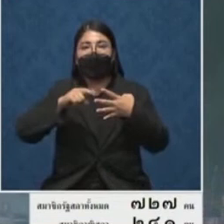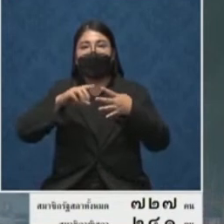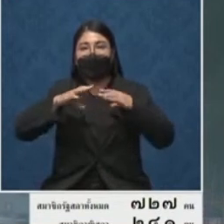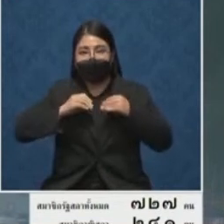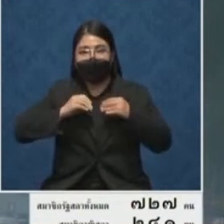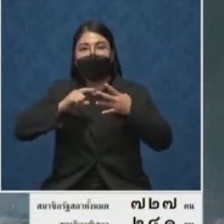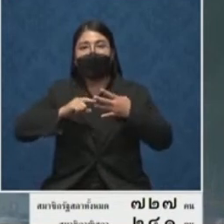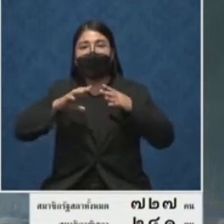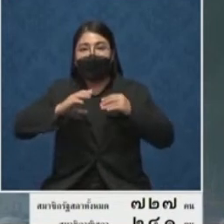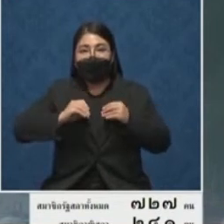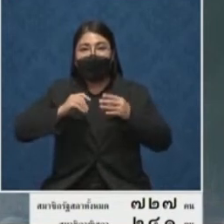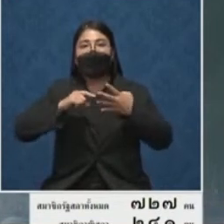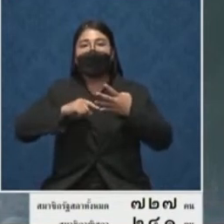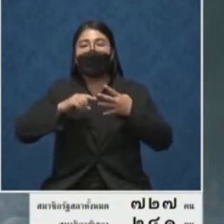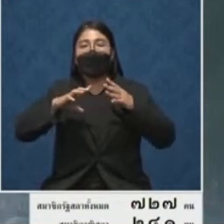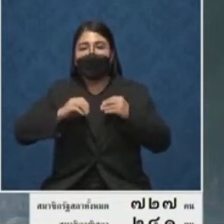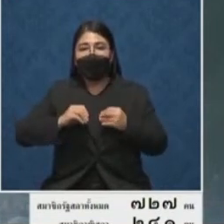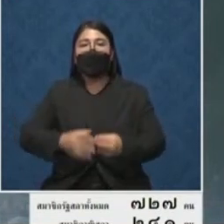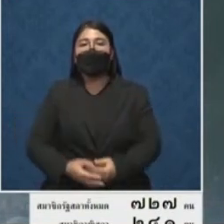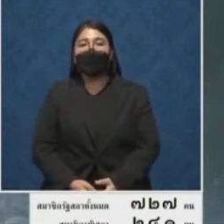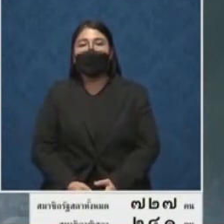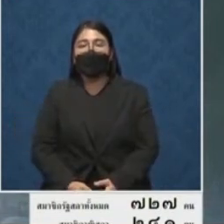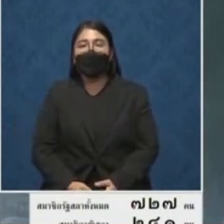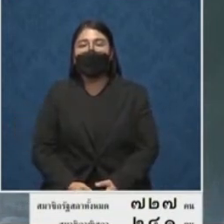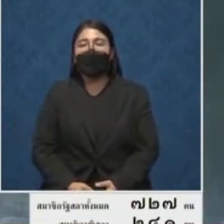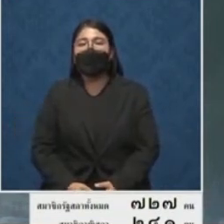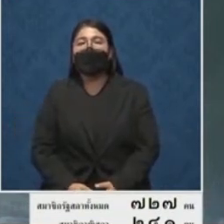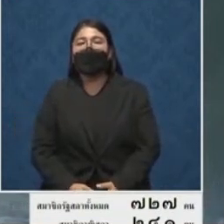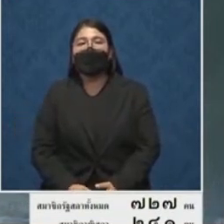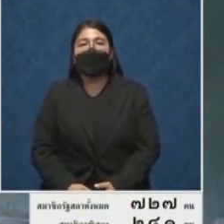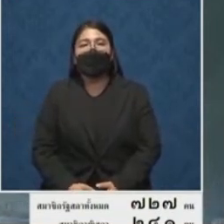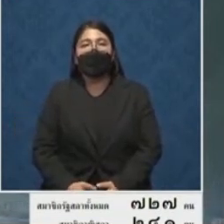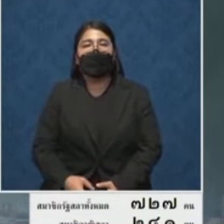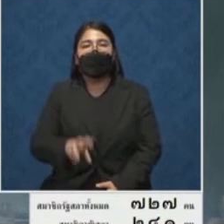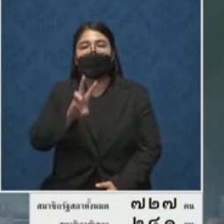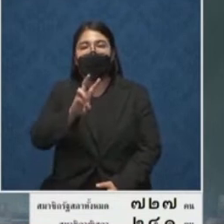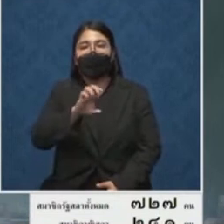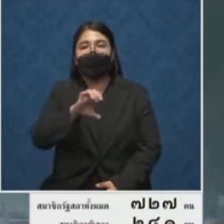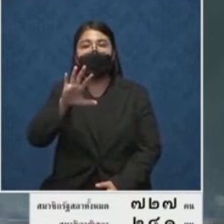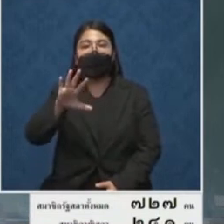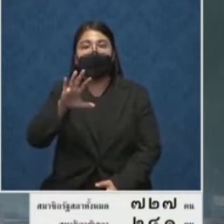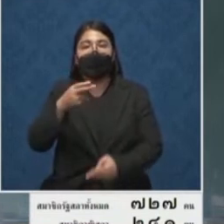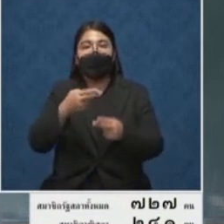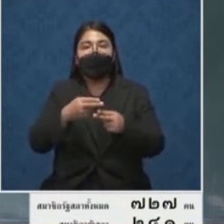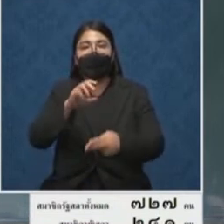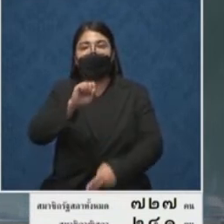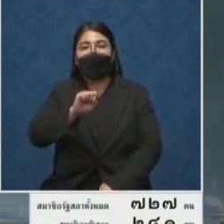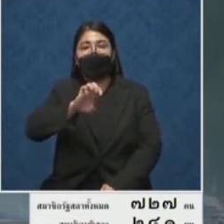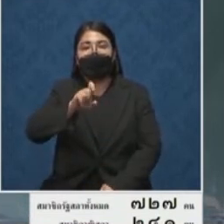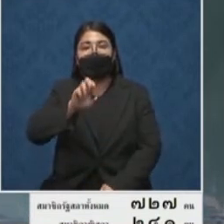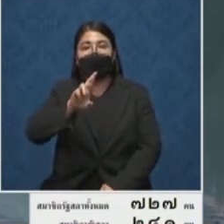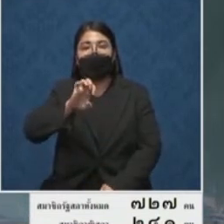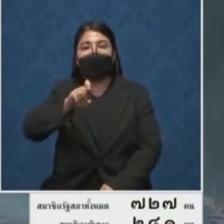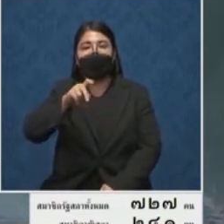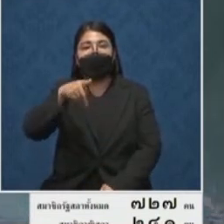รับหลักการ4รับหลักการค่ะ 605นายสิริพงษ์อังค